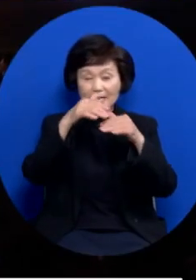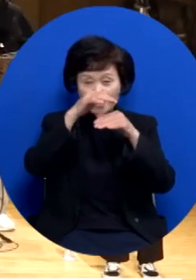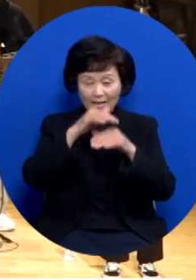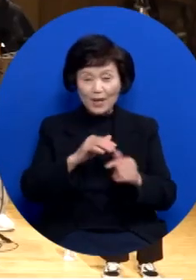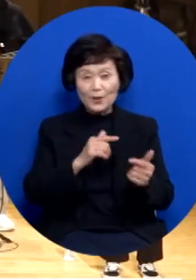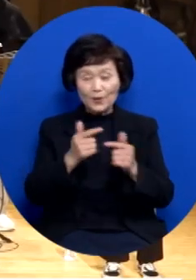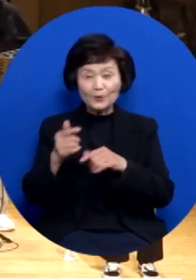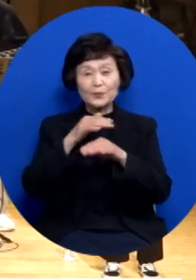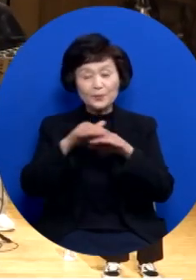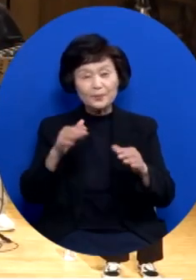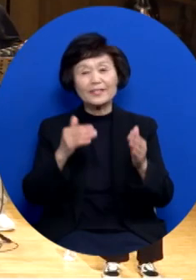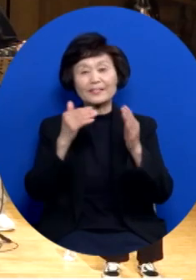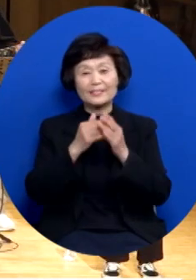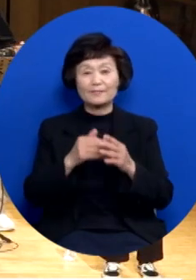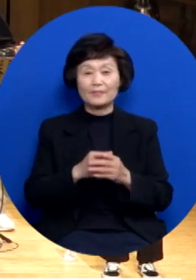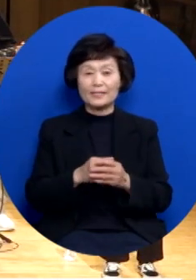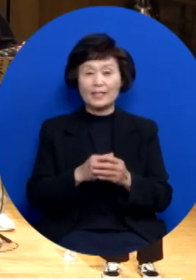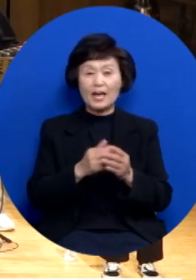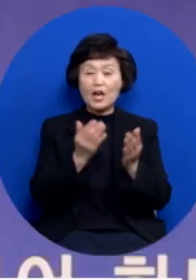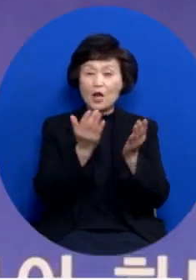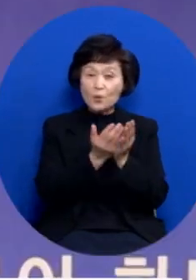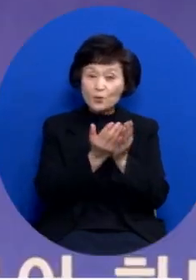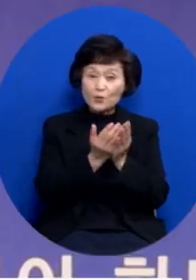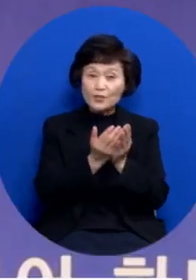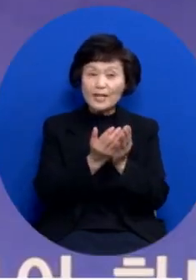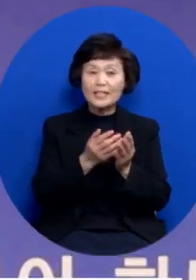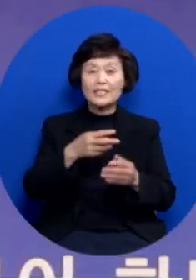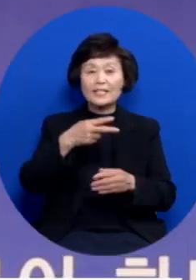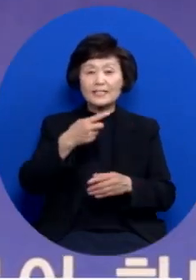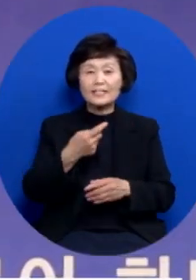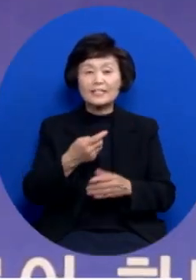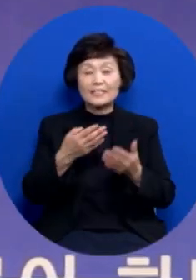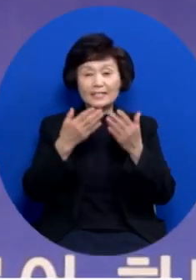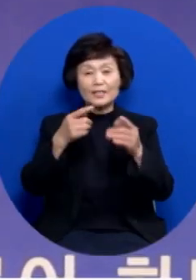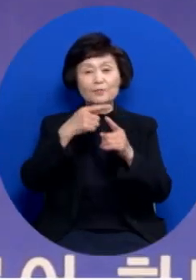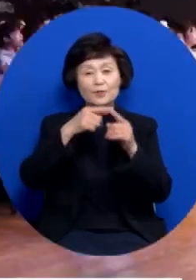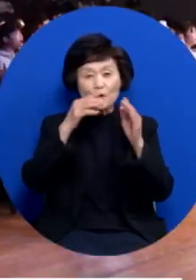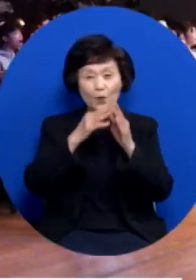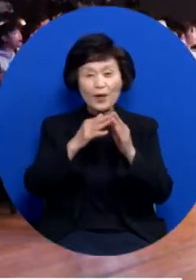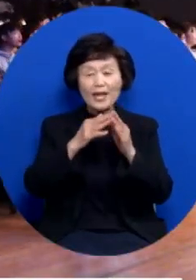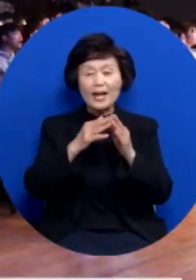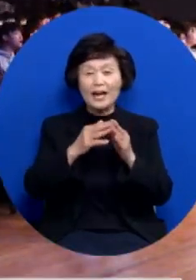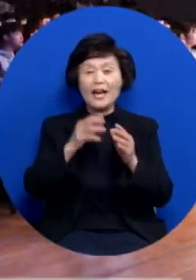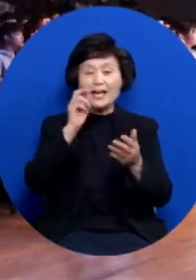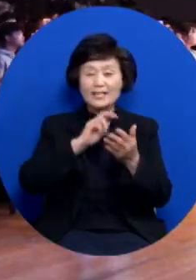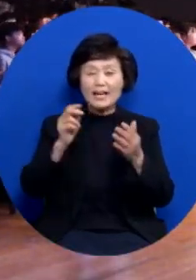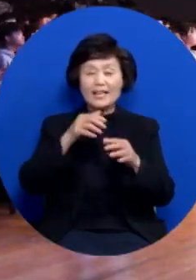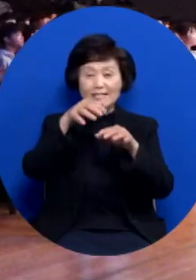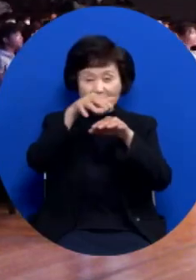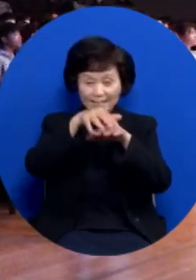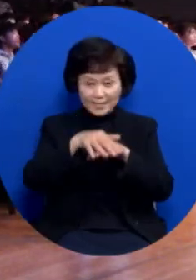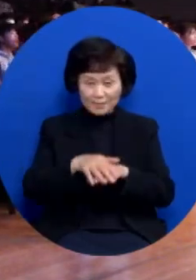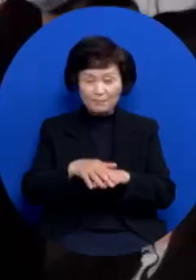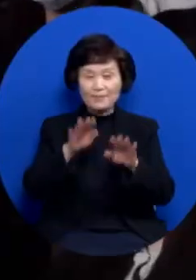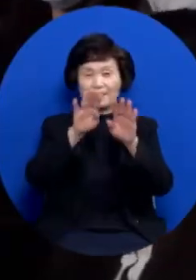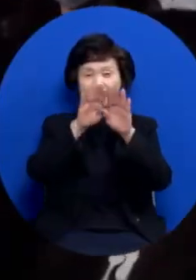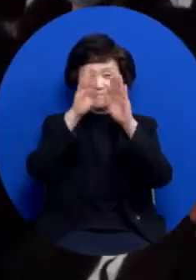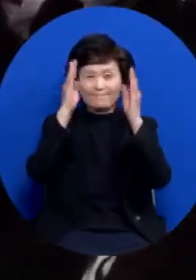군산드림교회가 지역 다음 세대를 위해 CCM 워십팀 어노인팅 초청 찬양집회를 교회 비전랜드에서 열었습니다.